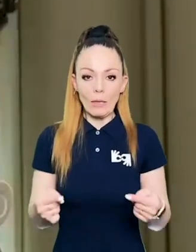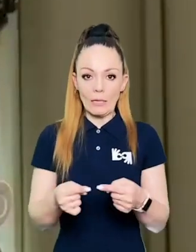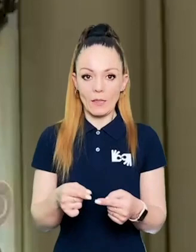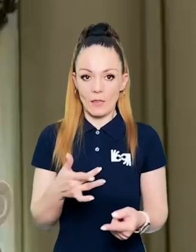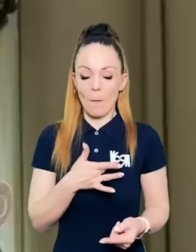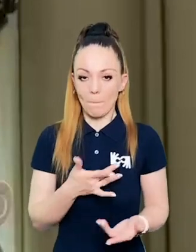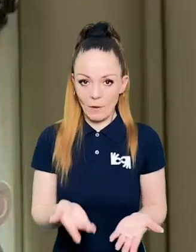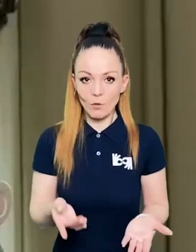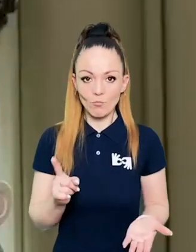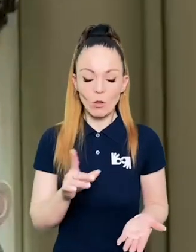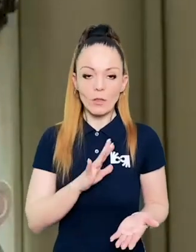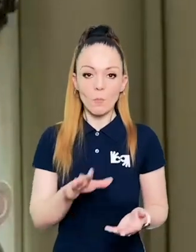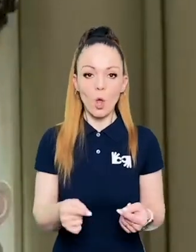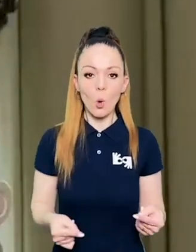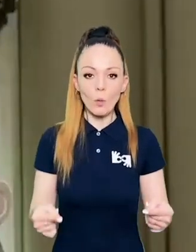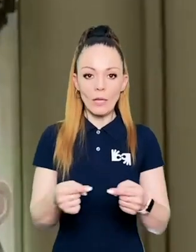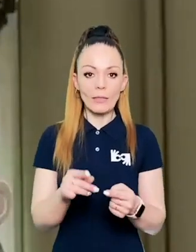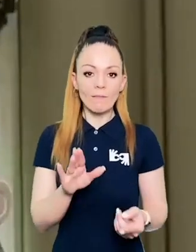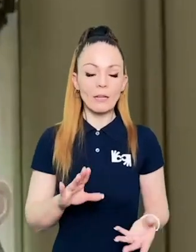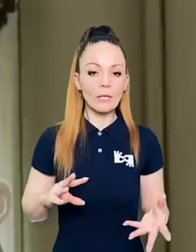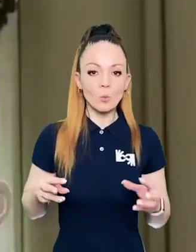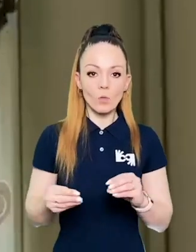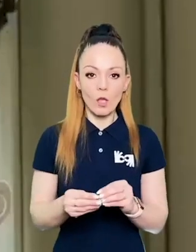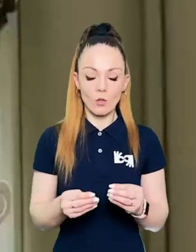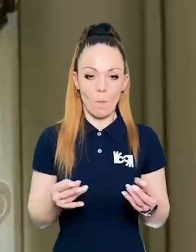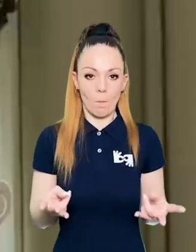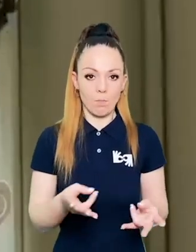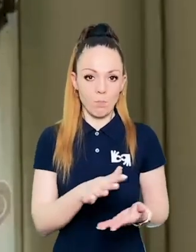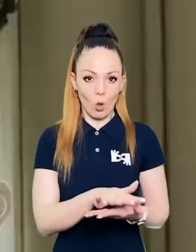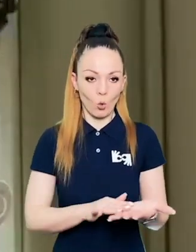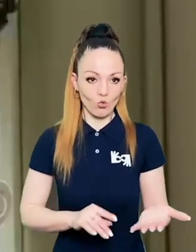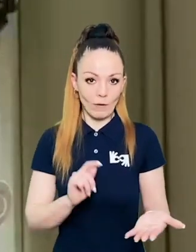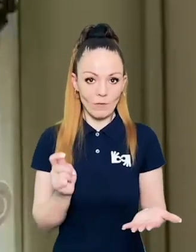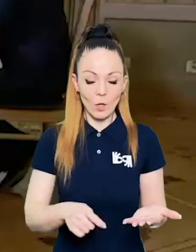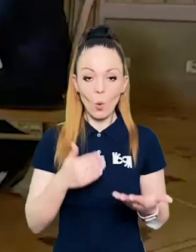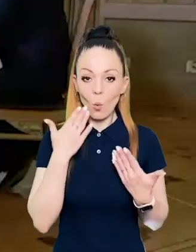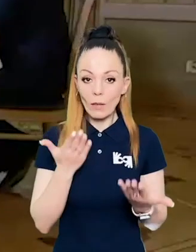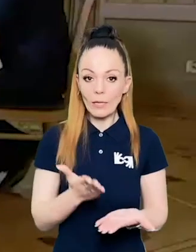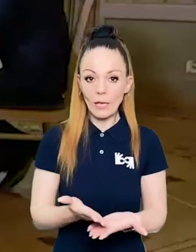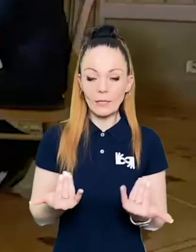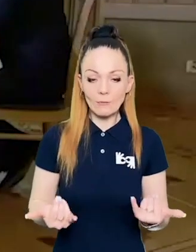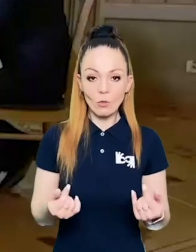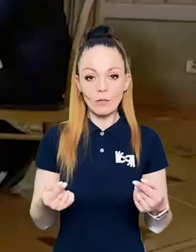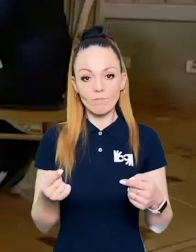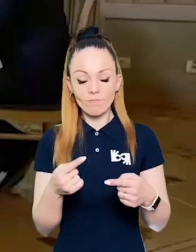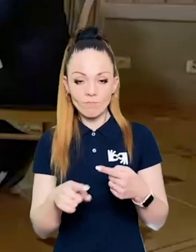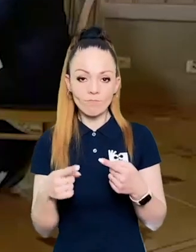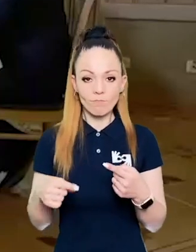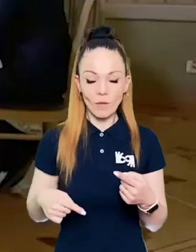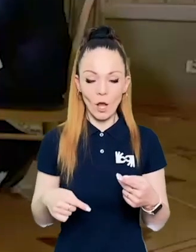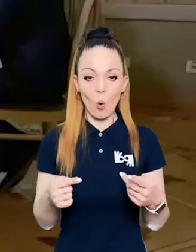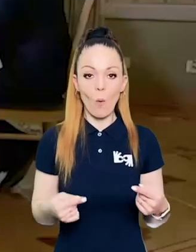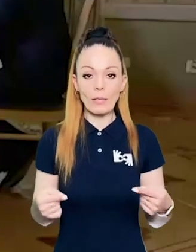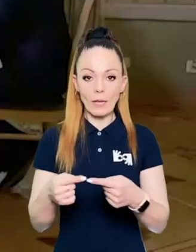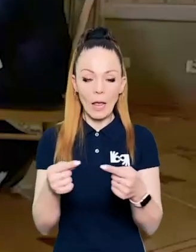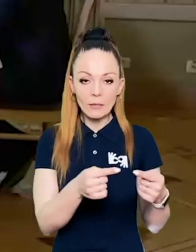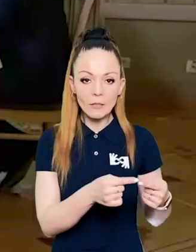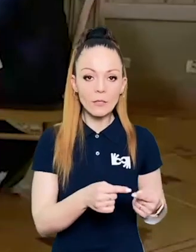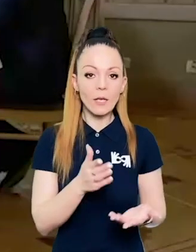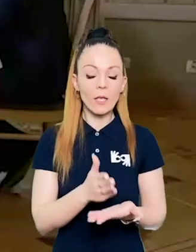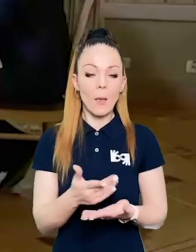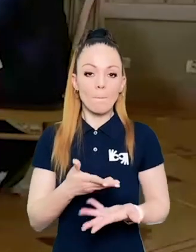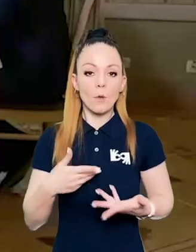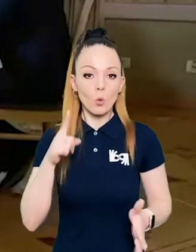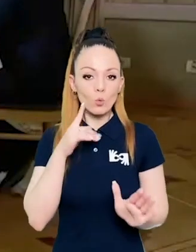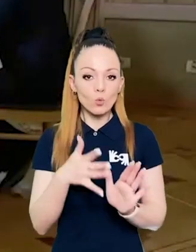конкретна, напевно. Тому що не було конкретики в результатах поточної війни. Сьогодні, коли є та чи інша конкретика, ми розуміємо